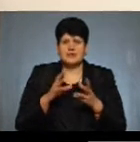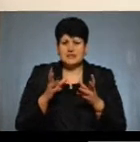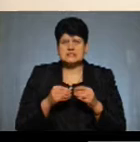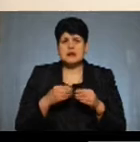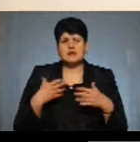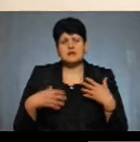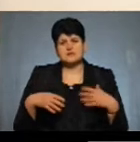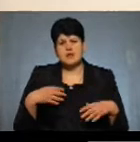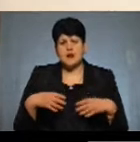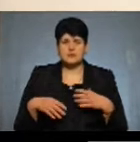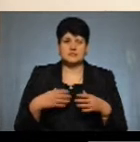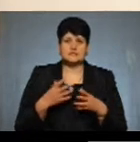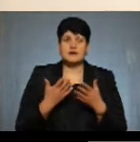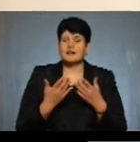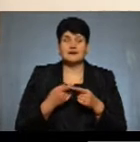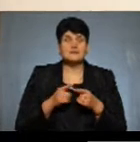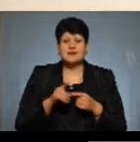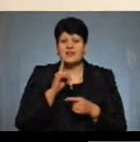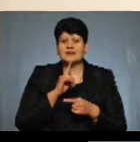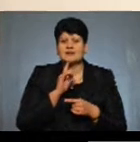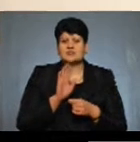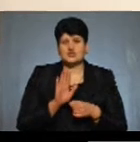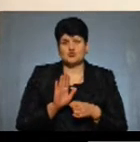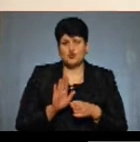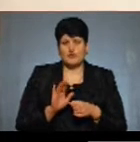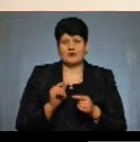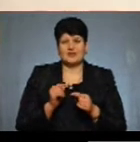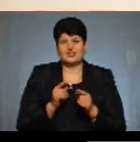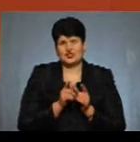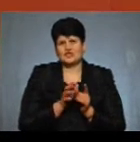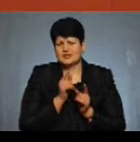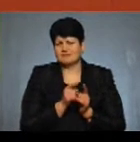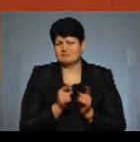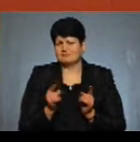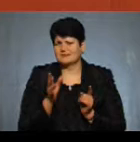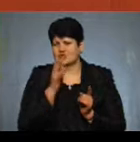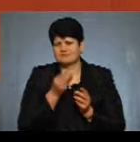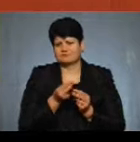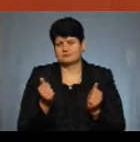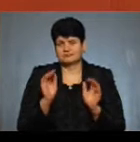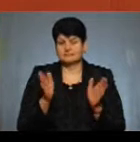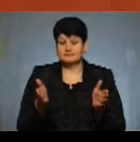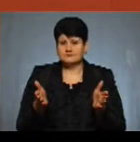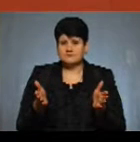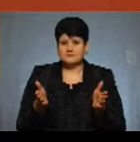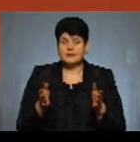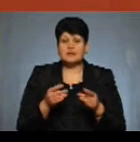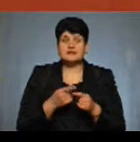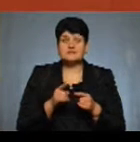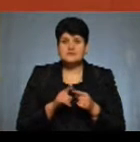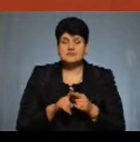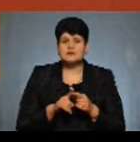якась загальна слабість, але вони, скажімо, є тимчасові і, відповідно, через певний проміжок часу вони зникають. Тобто